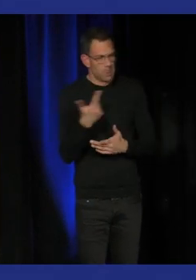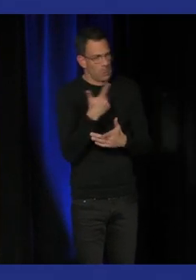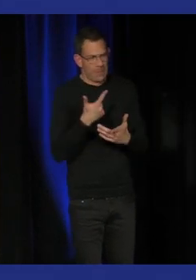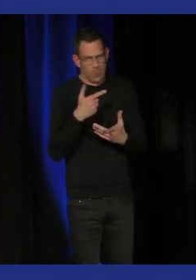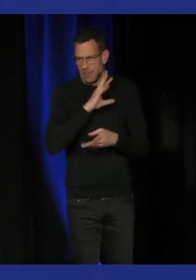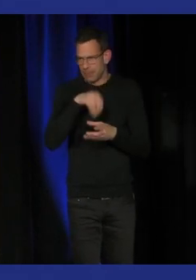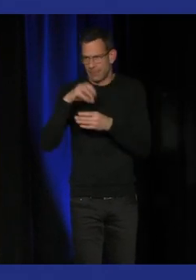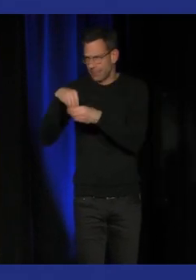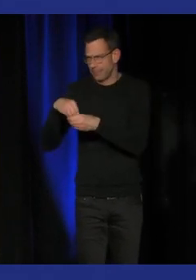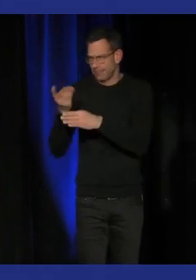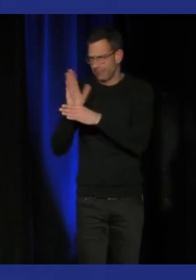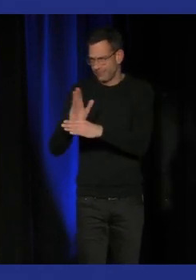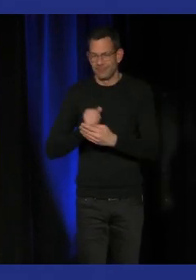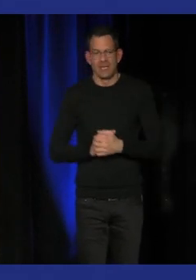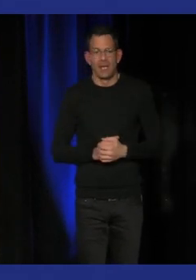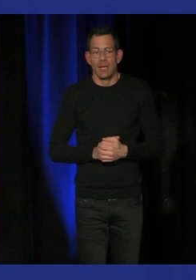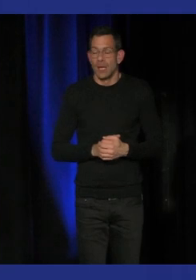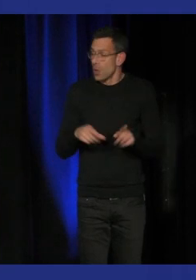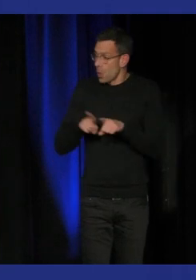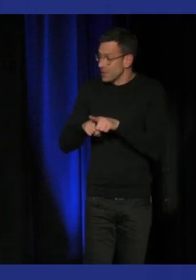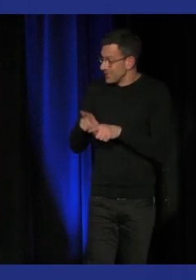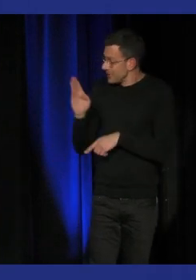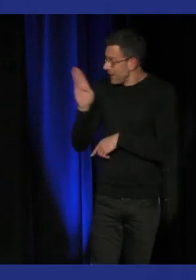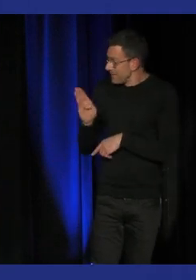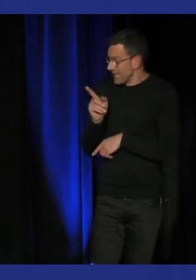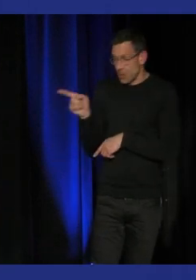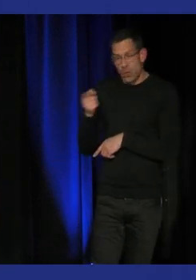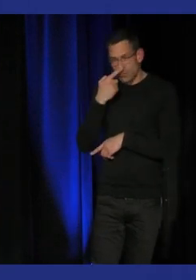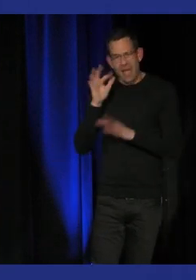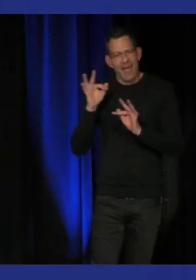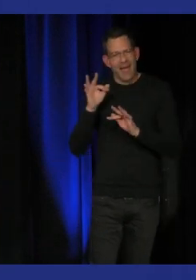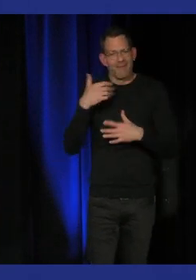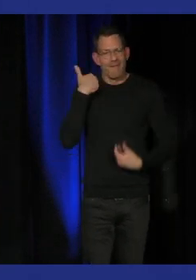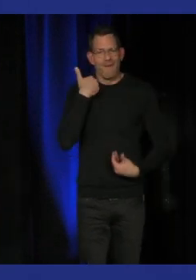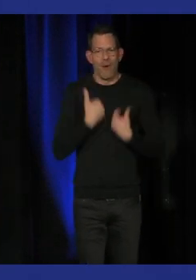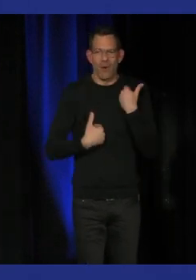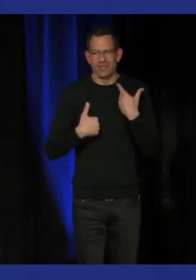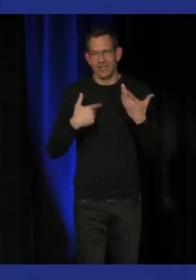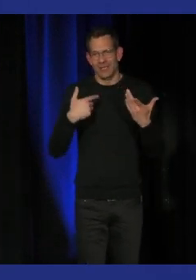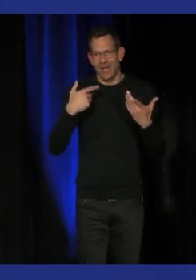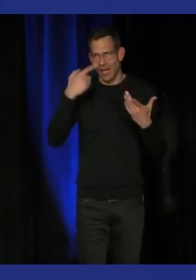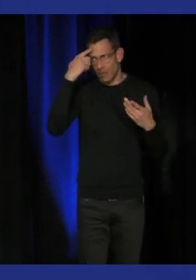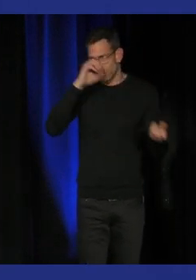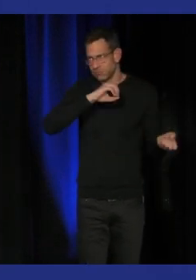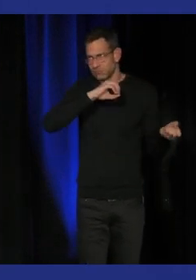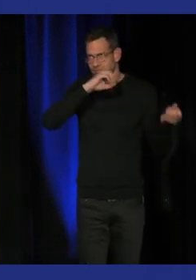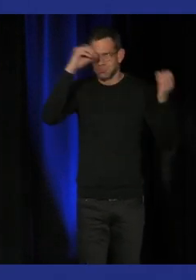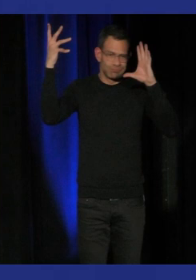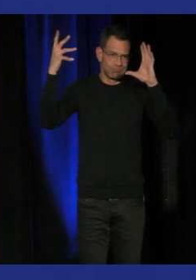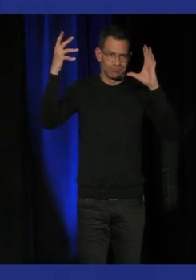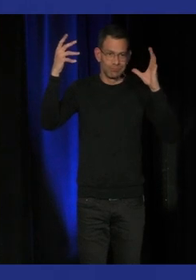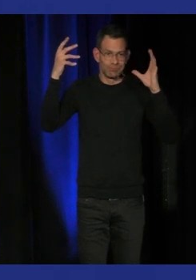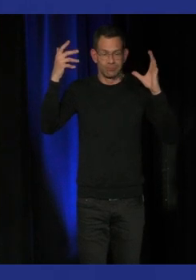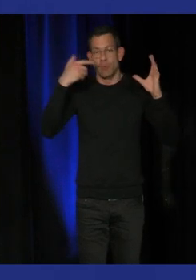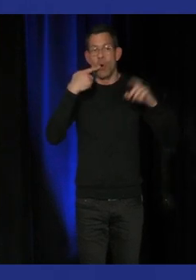Et puis, Bertrand, je trouve aussi que la question des représentations du handicap des personnes dites